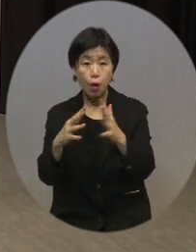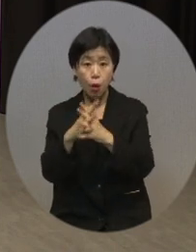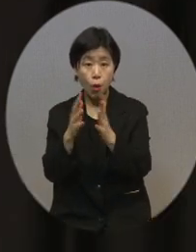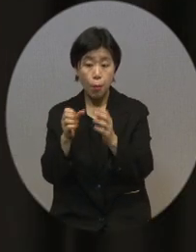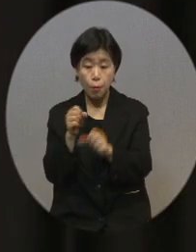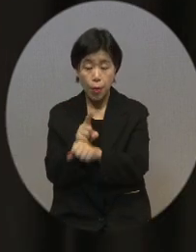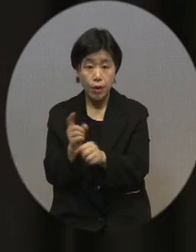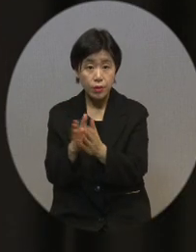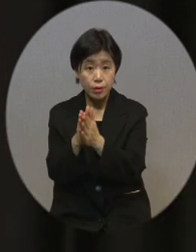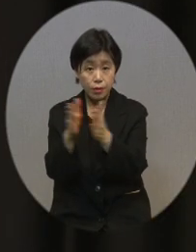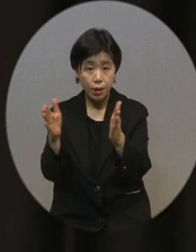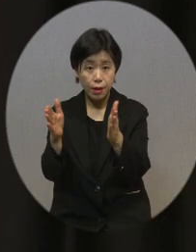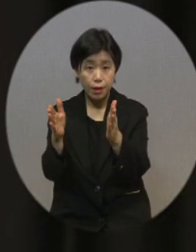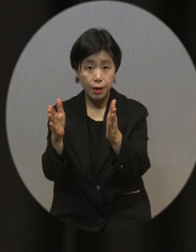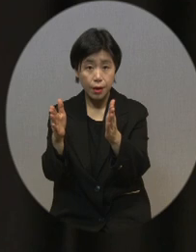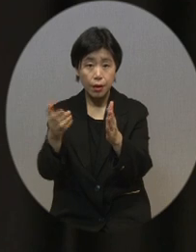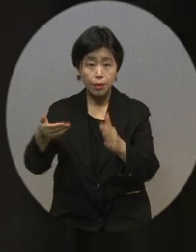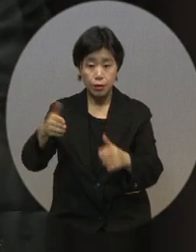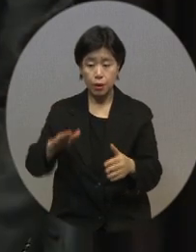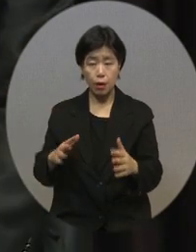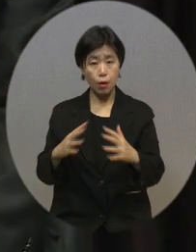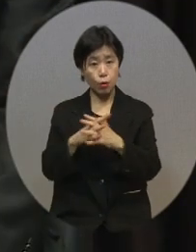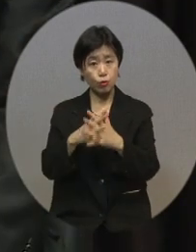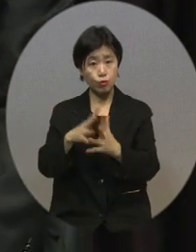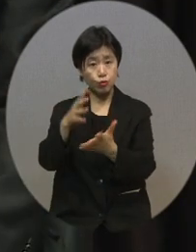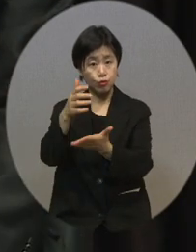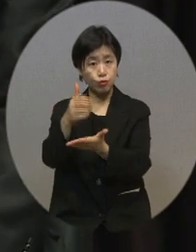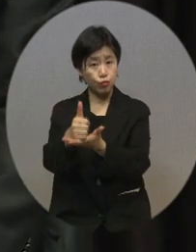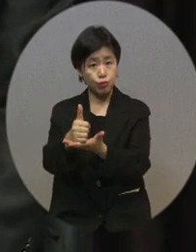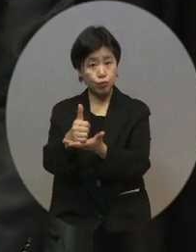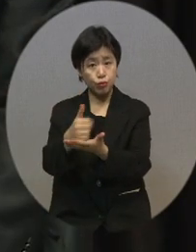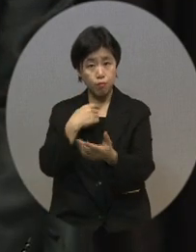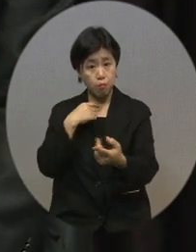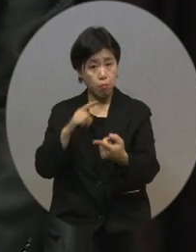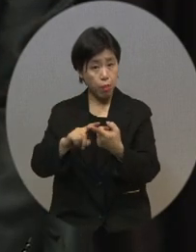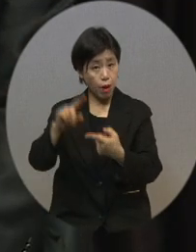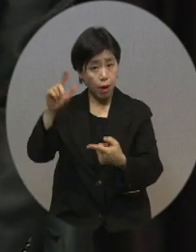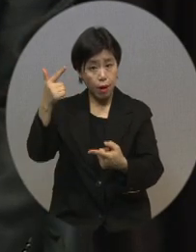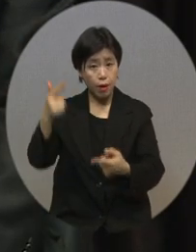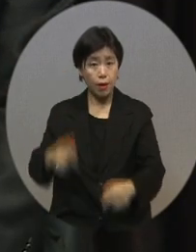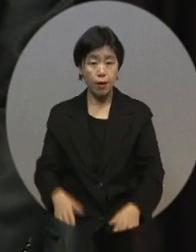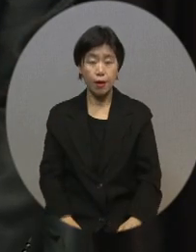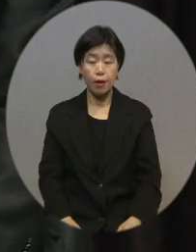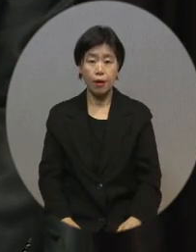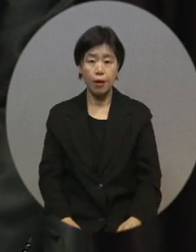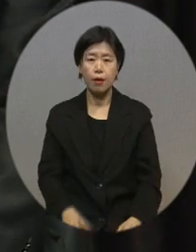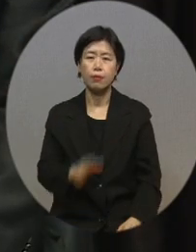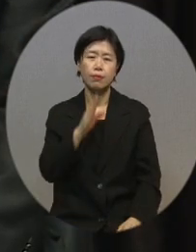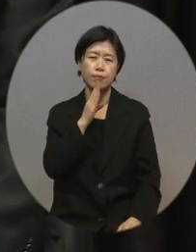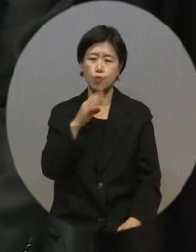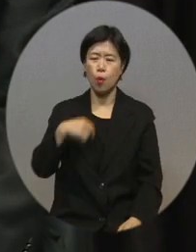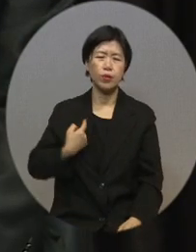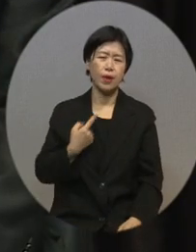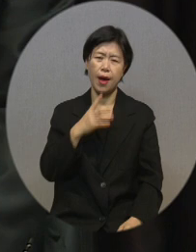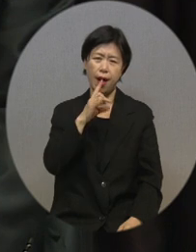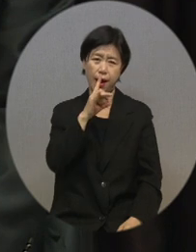예. 건축주는 해당이 안 됩니까? 예, 단서는 혼자 하는 건 해당이 안 되고